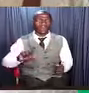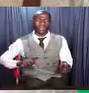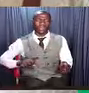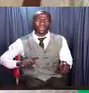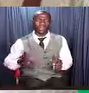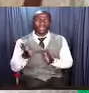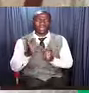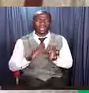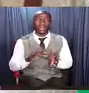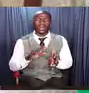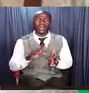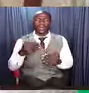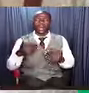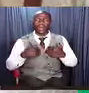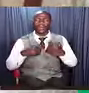Ni asante na kushukuru.